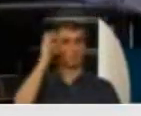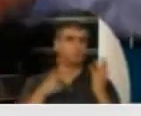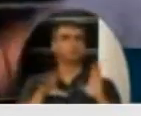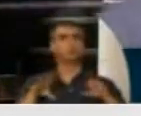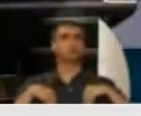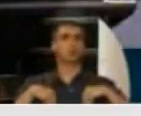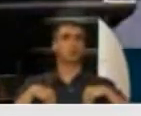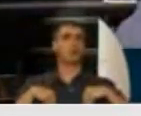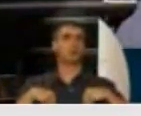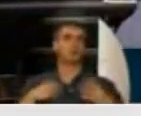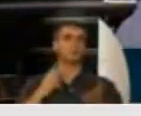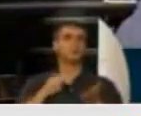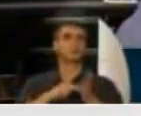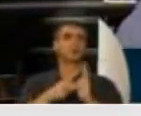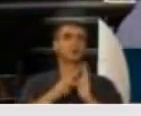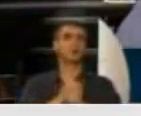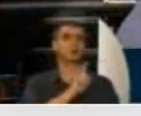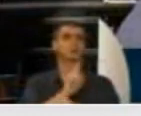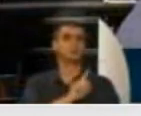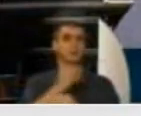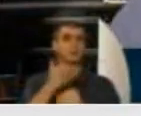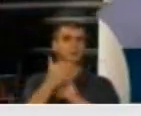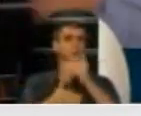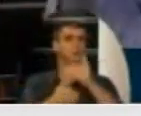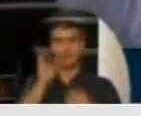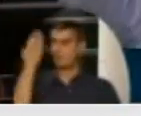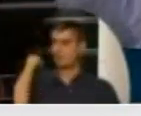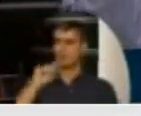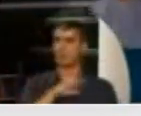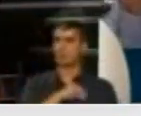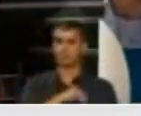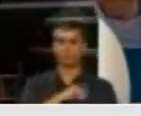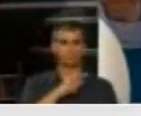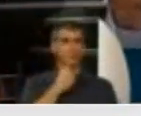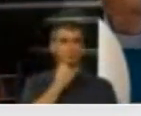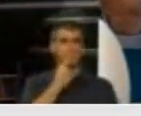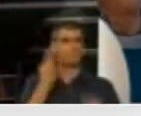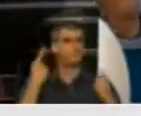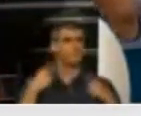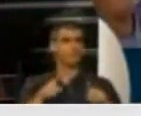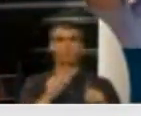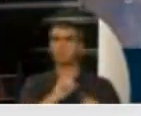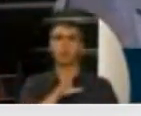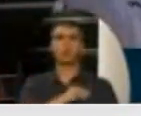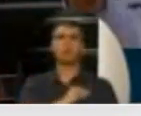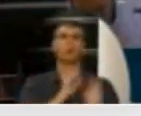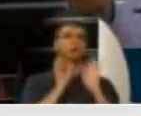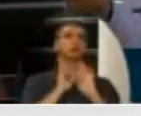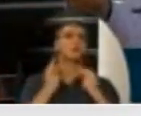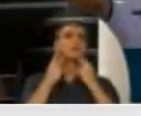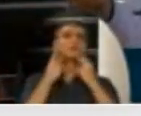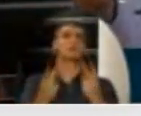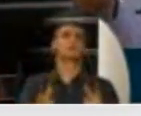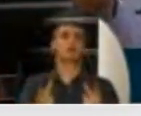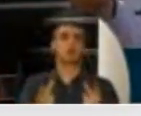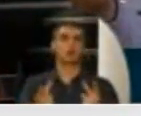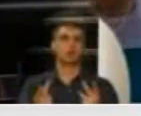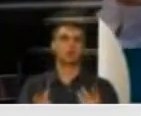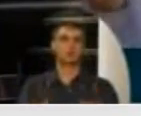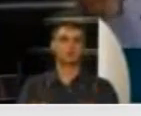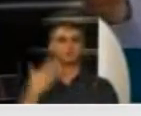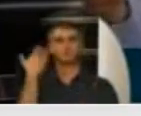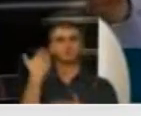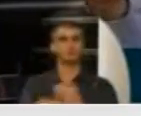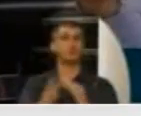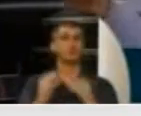פתאום לתוכניות ביניים, דברים שהוא לא היה מוכן, הוא גם מצהיר במקביל שהוא לא היה מוכן לשום פתרון